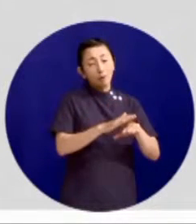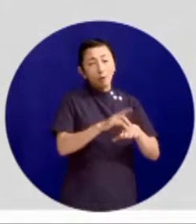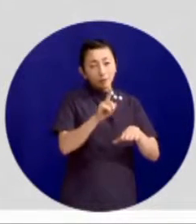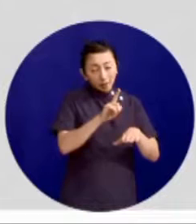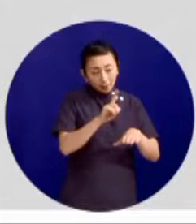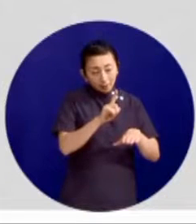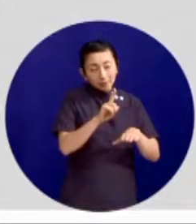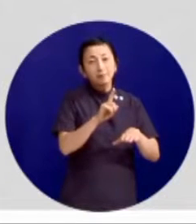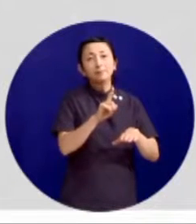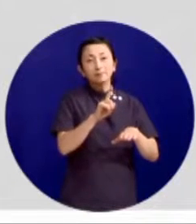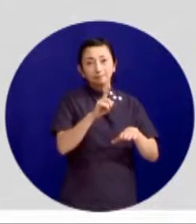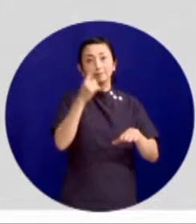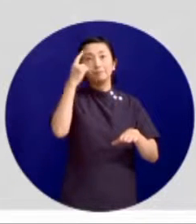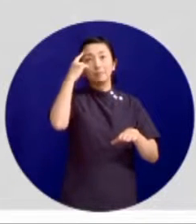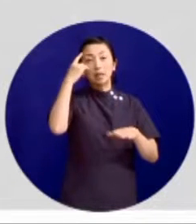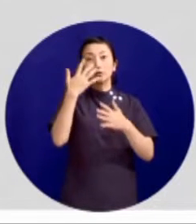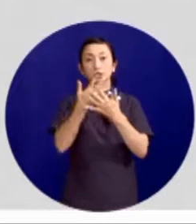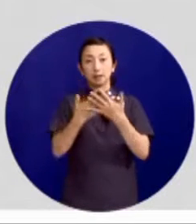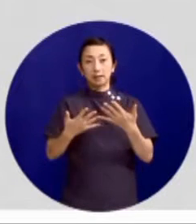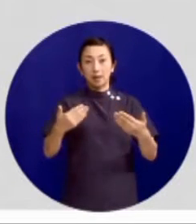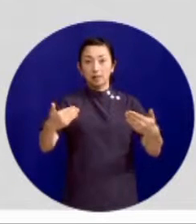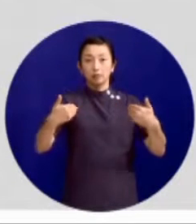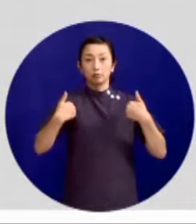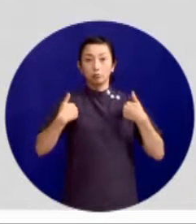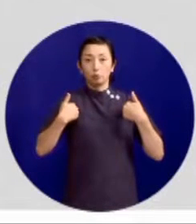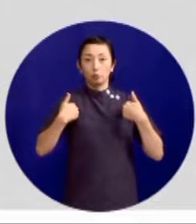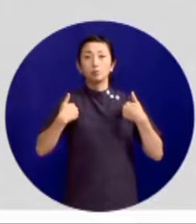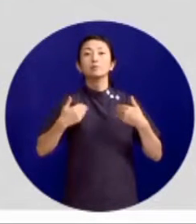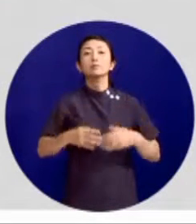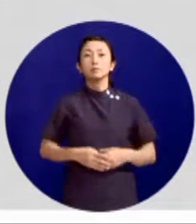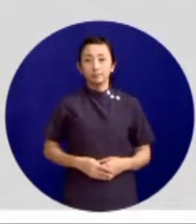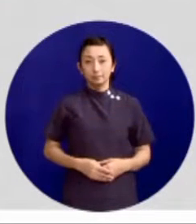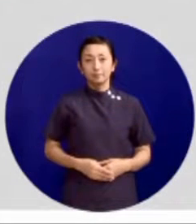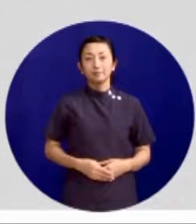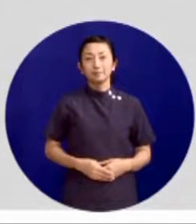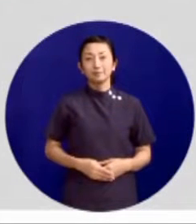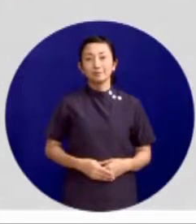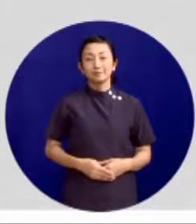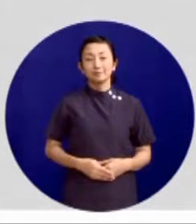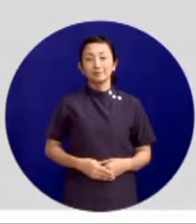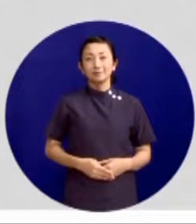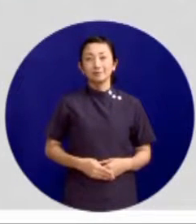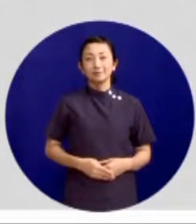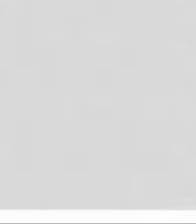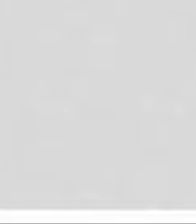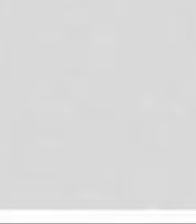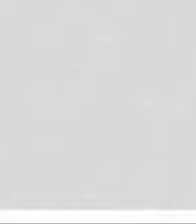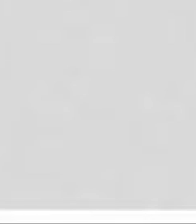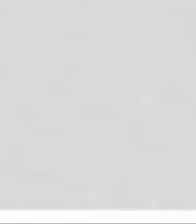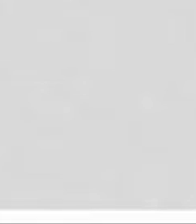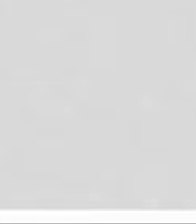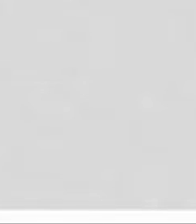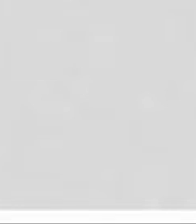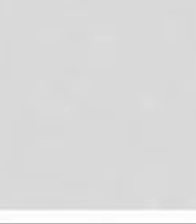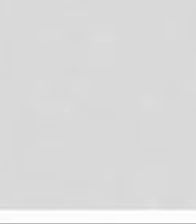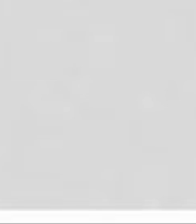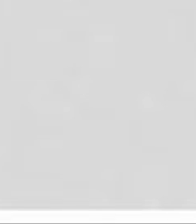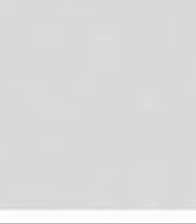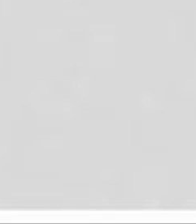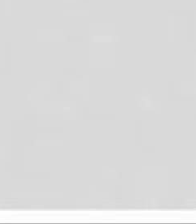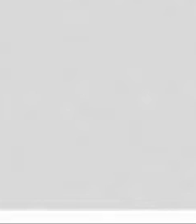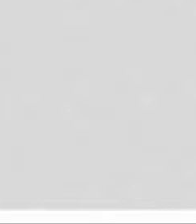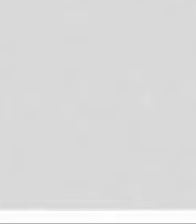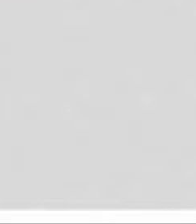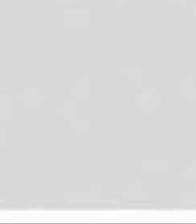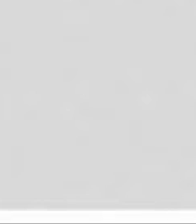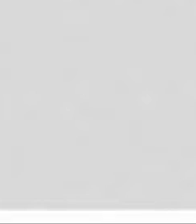や検査の際の痛みを感じにくくさせ、体に加わるストレスから患者さんを守ることが必要になります。その